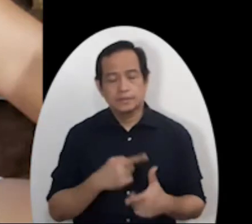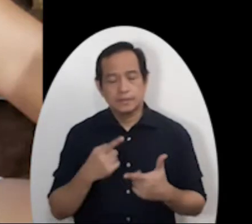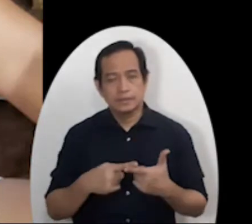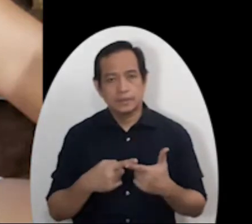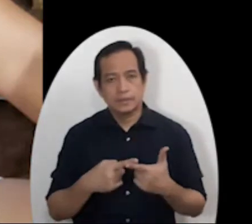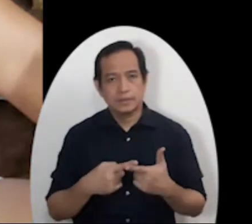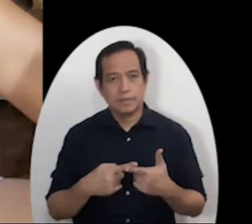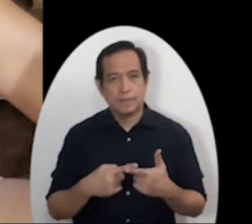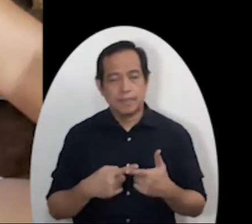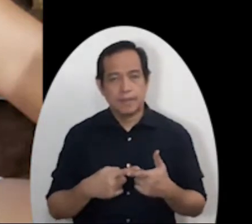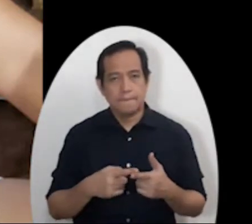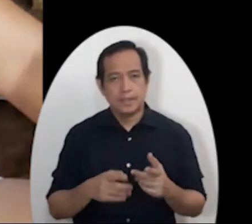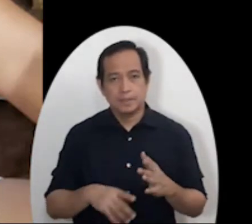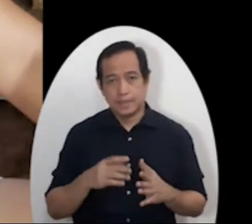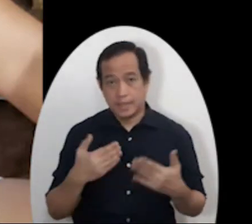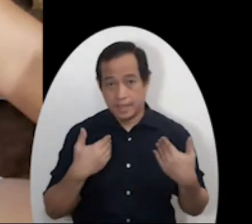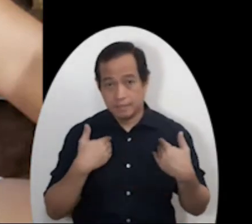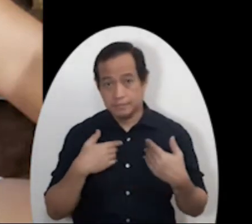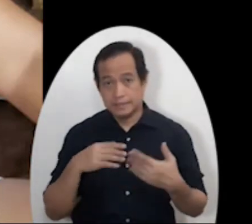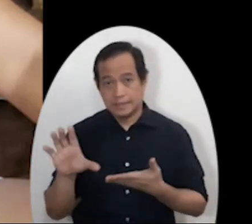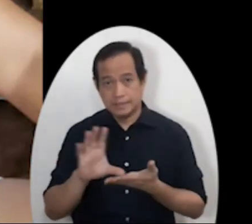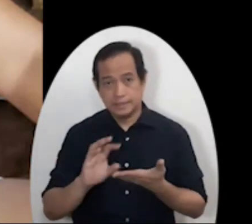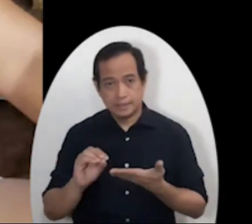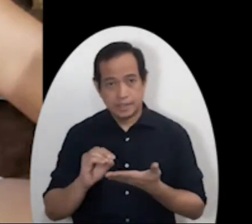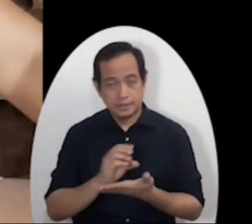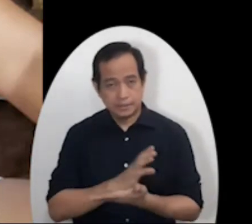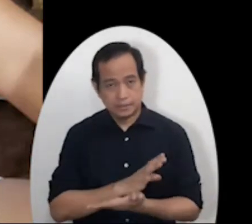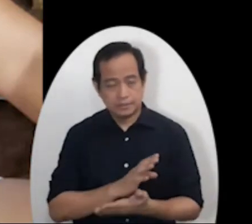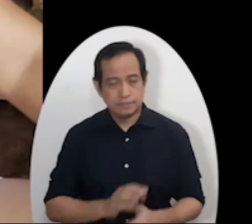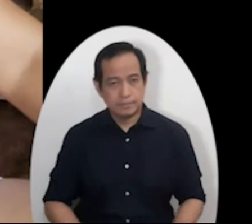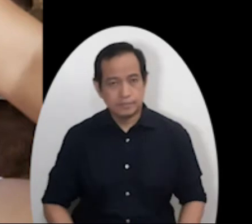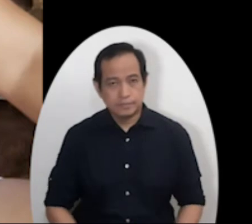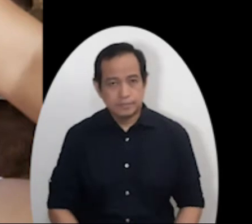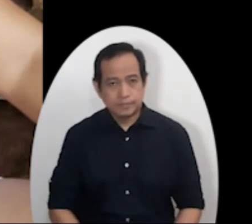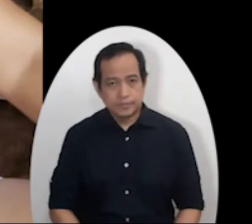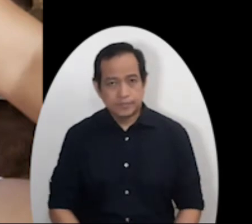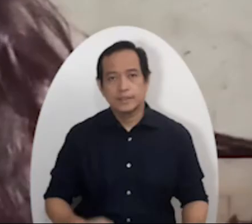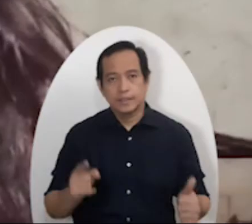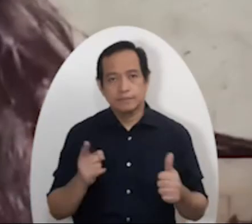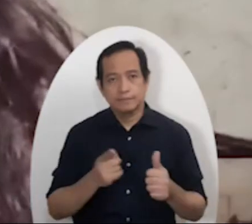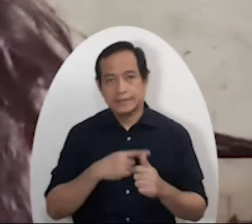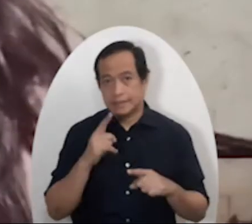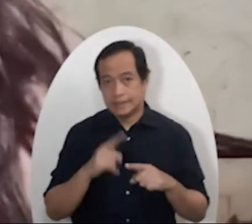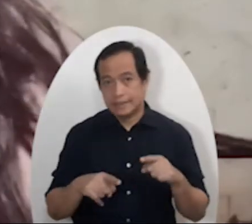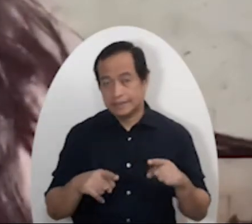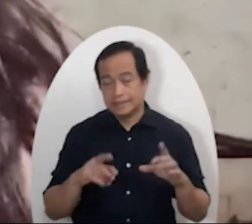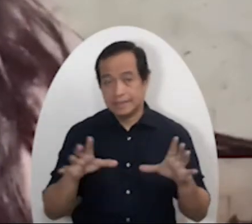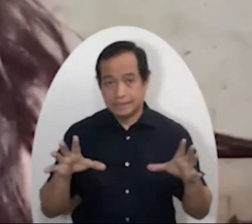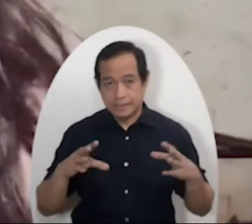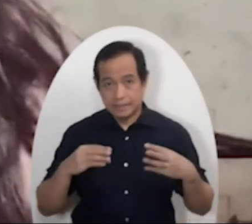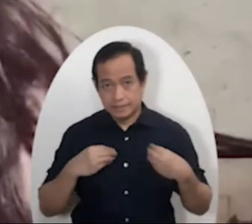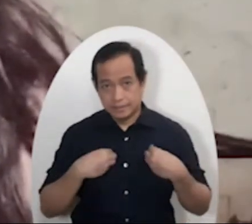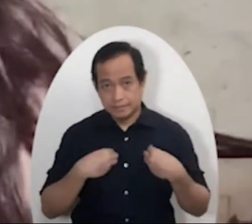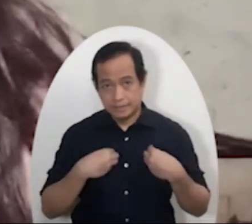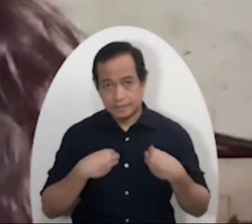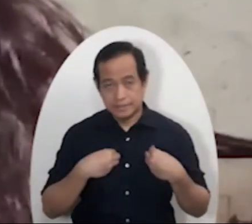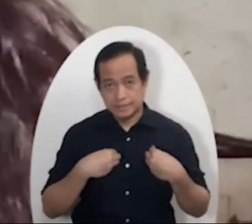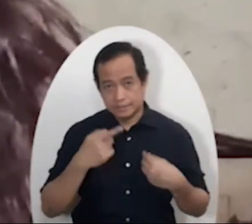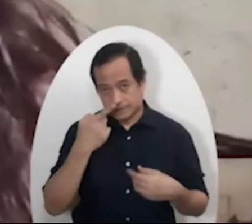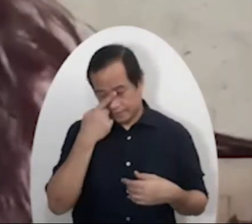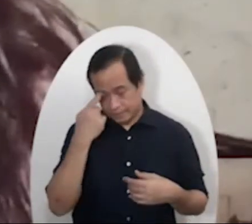kaunti ang implant na siya rin nagbibigay suporta sa isang prosthesis na pinapatong lamang sa ibabaw at